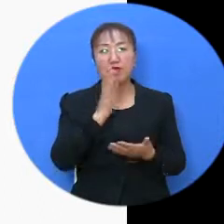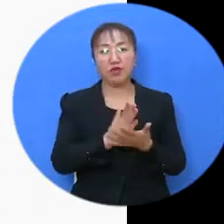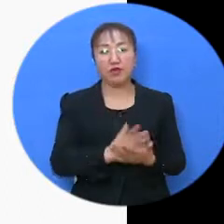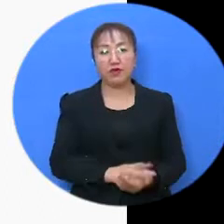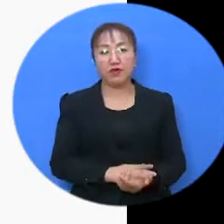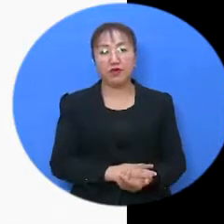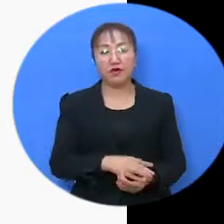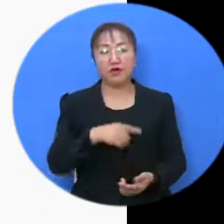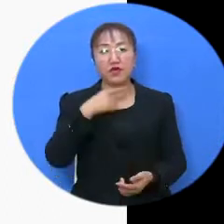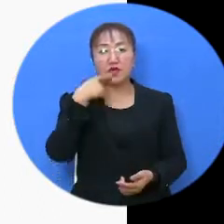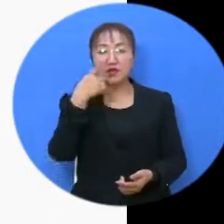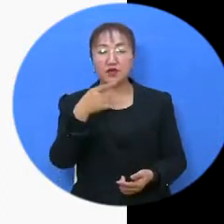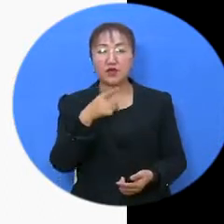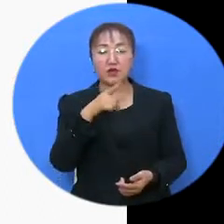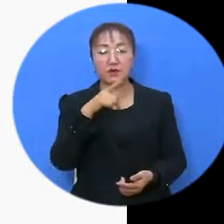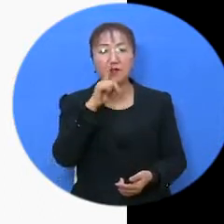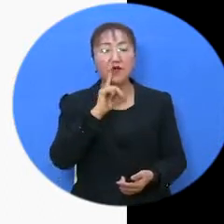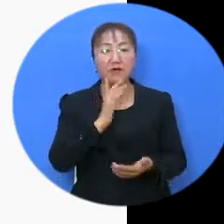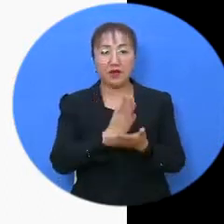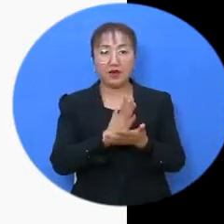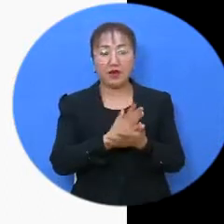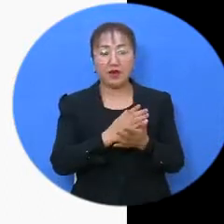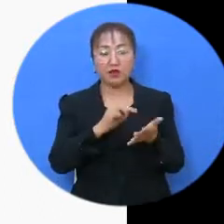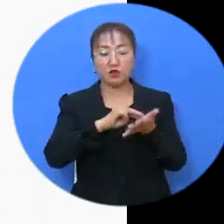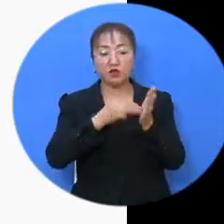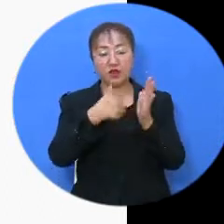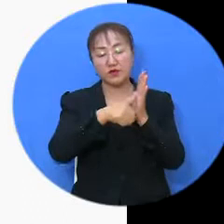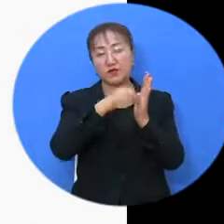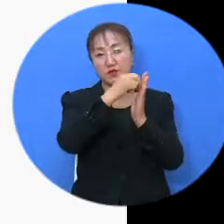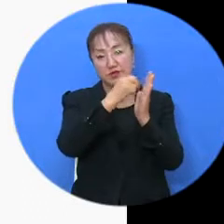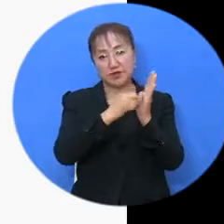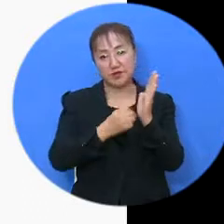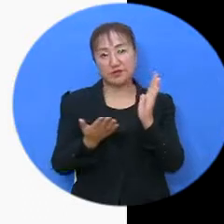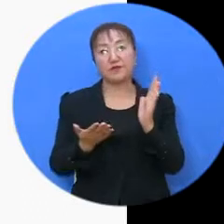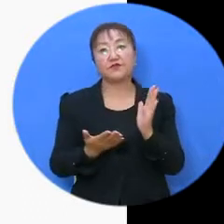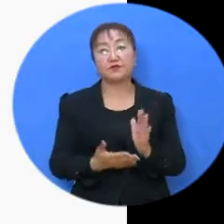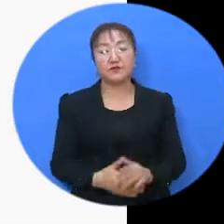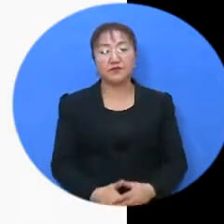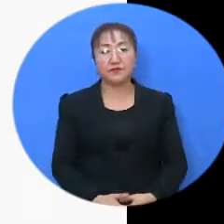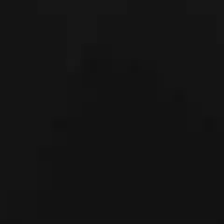Сануулж хэлэх зүйлээ төлөвлөн тэмдэгтээ бичиж тэмдэглээрэй хүүхдүүдээ.